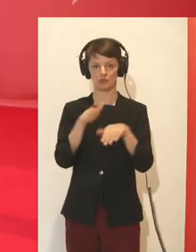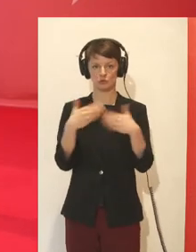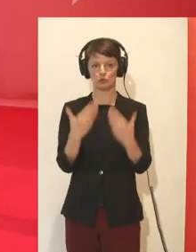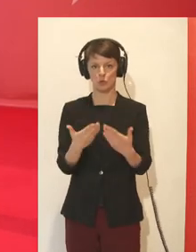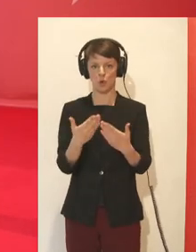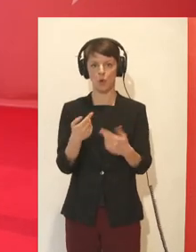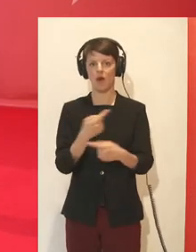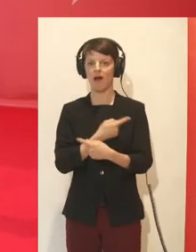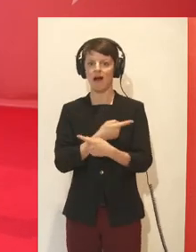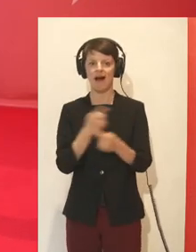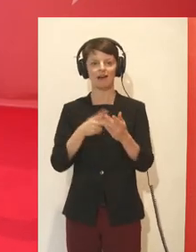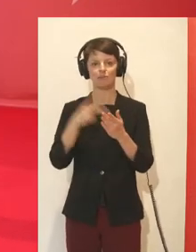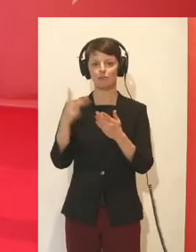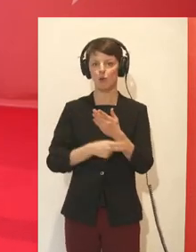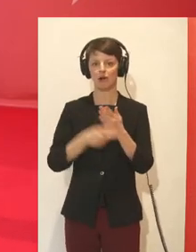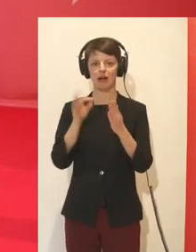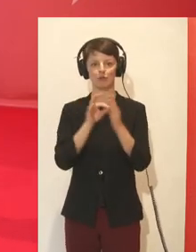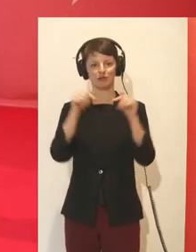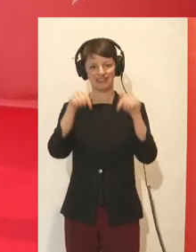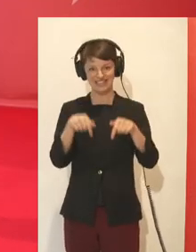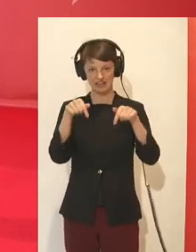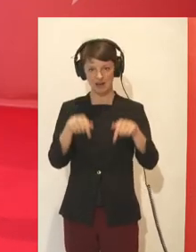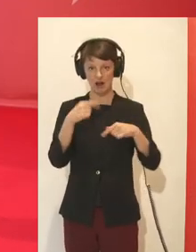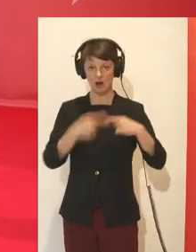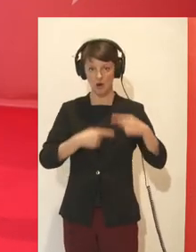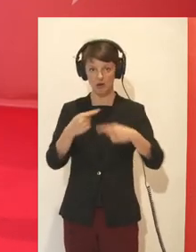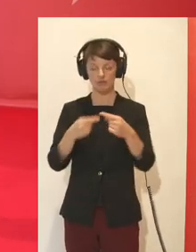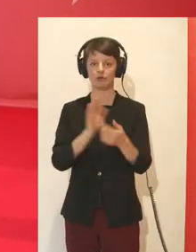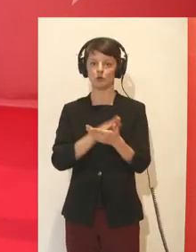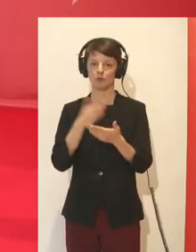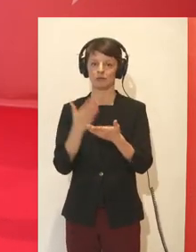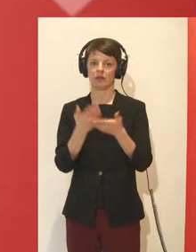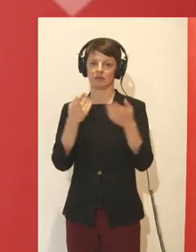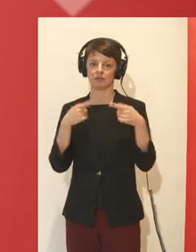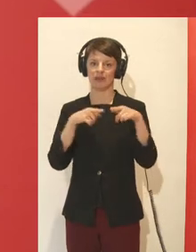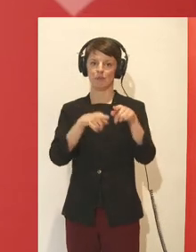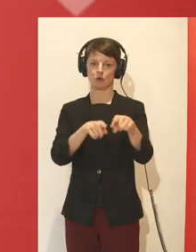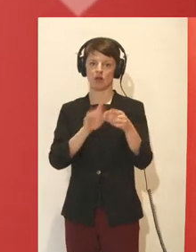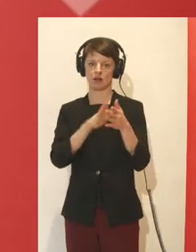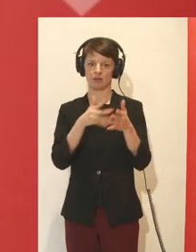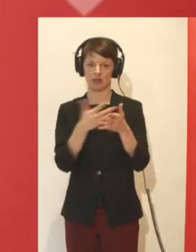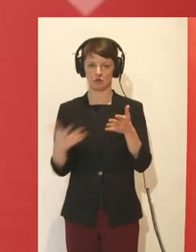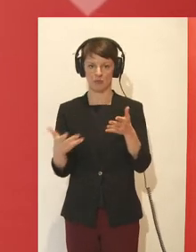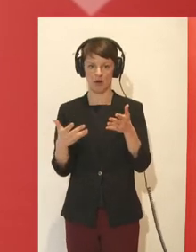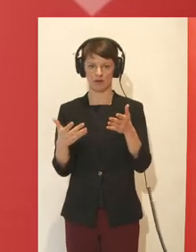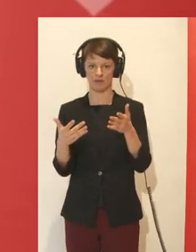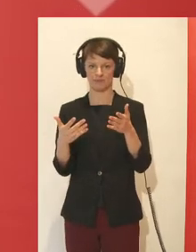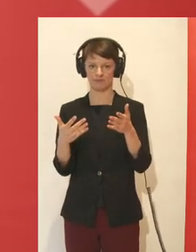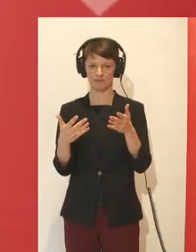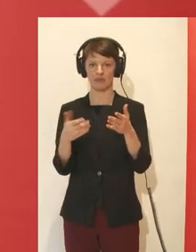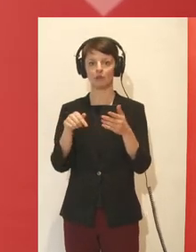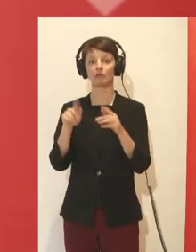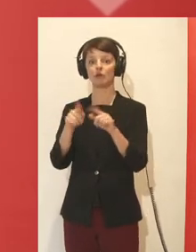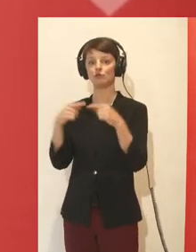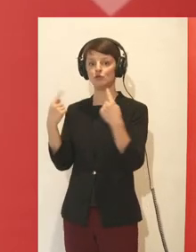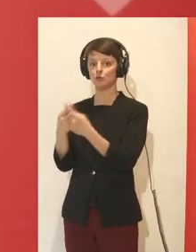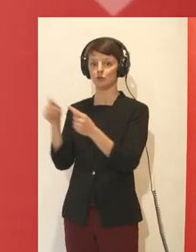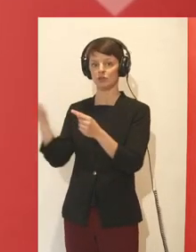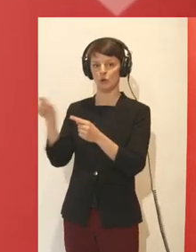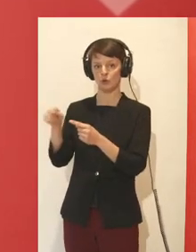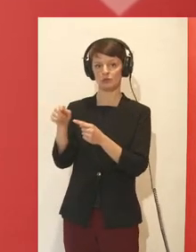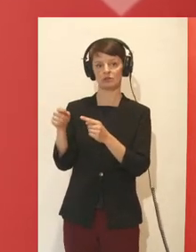sein also alle programmpunkte die hier stattfinden werden übersetzt sowie alle programmpunkte die hier aus den studios